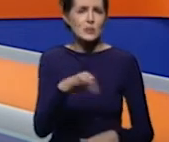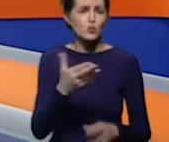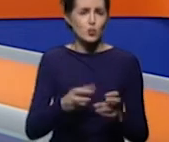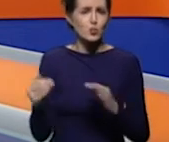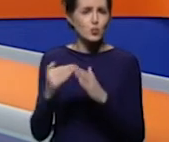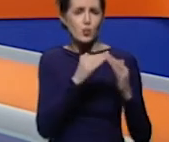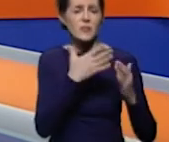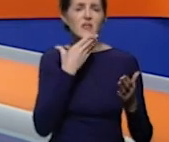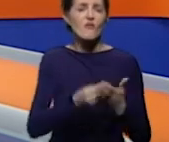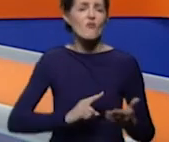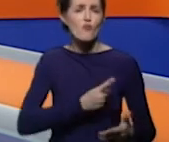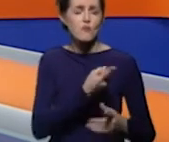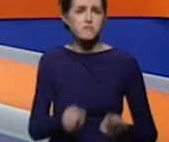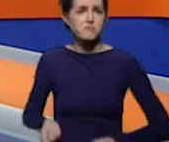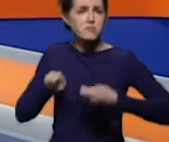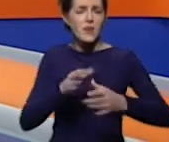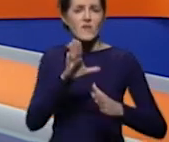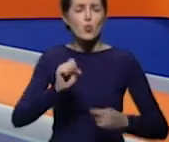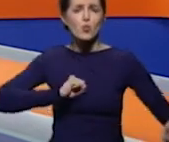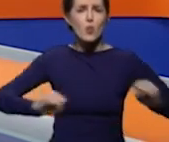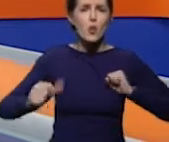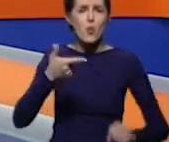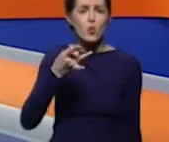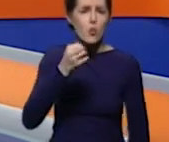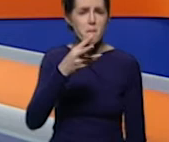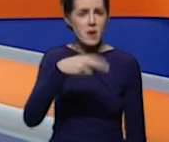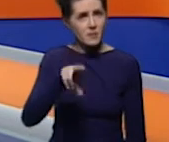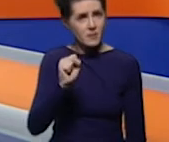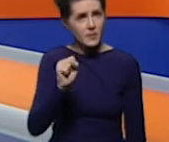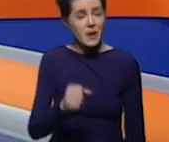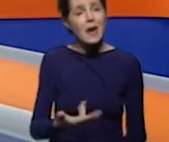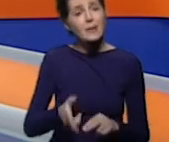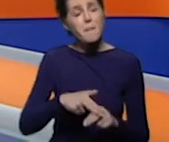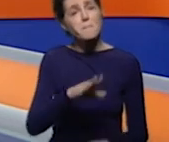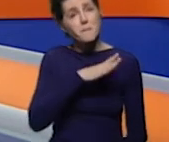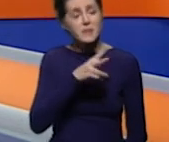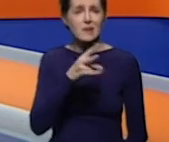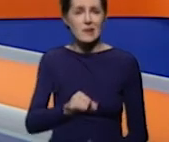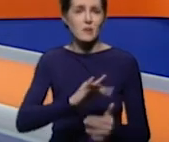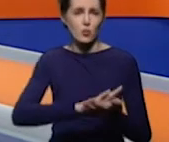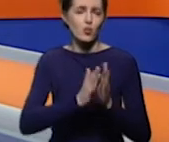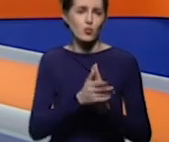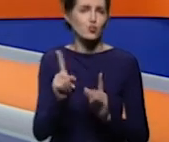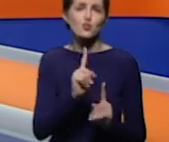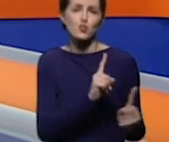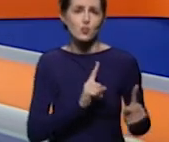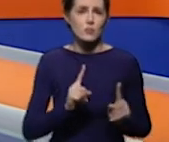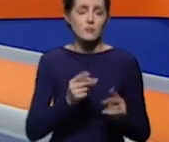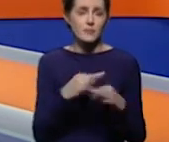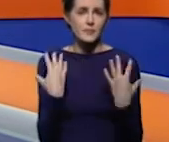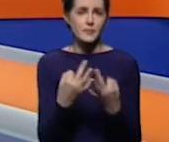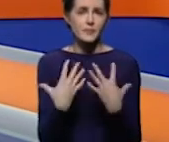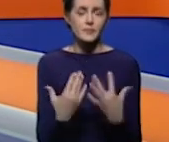претензії місцеві вирішили донести до керівництва громади. Чи домовилися до чогось, розкажуть мої